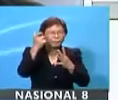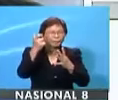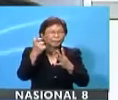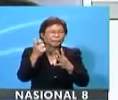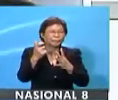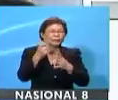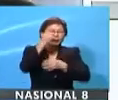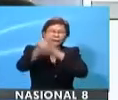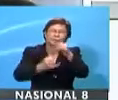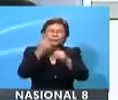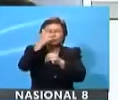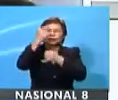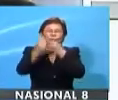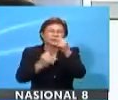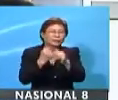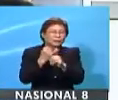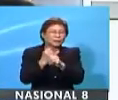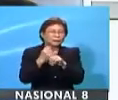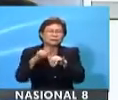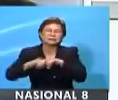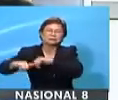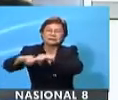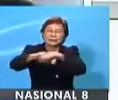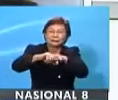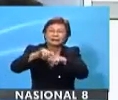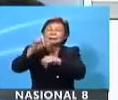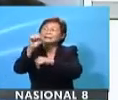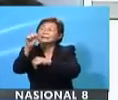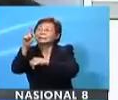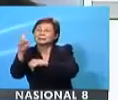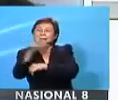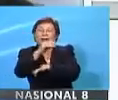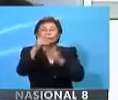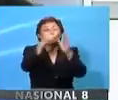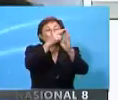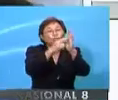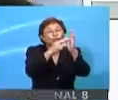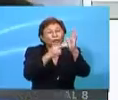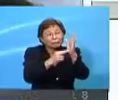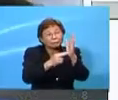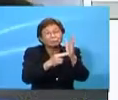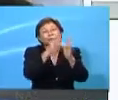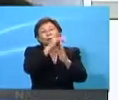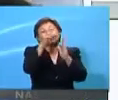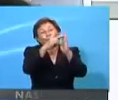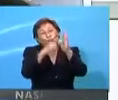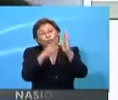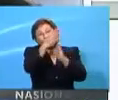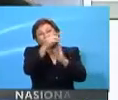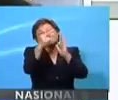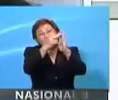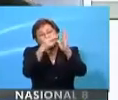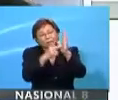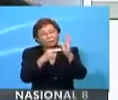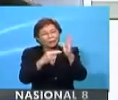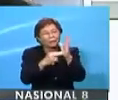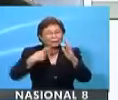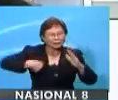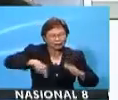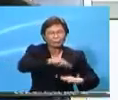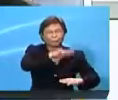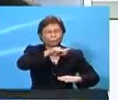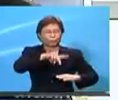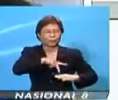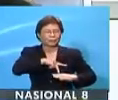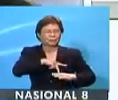is of international standard, because of rules and regulation of apa tu. Kita punya